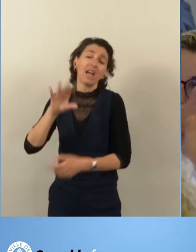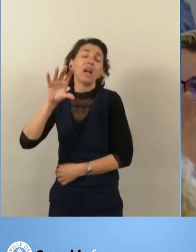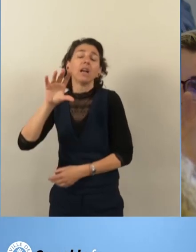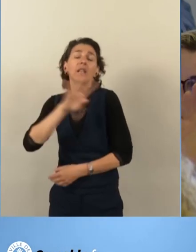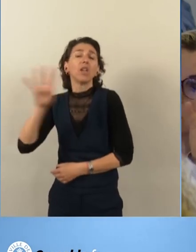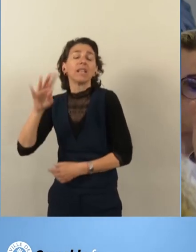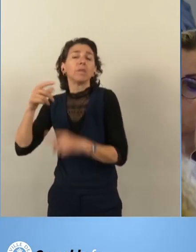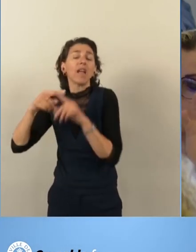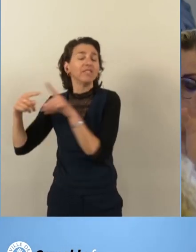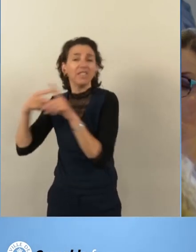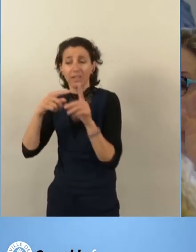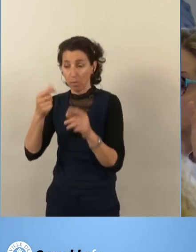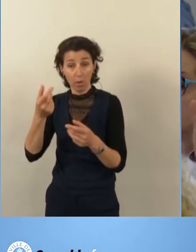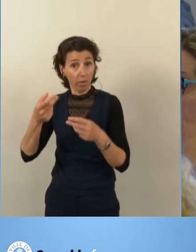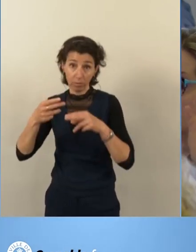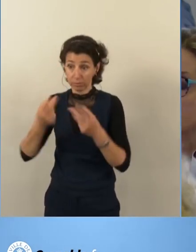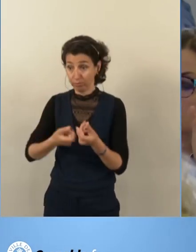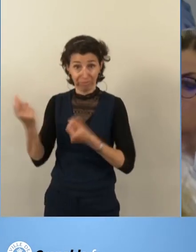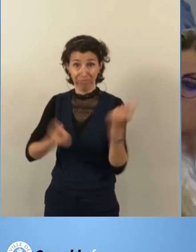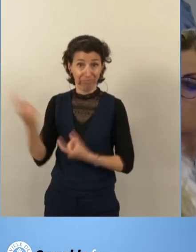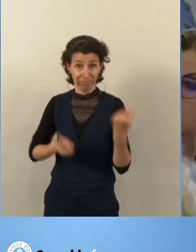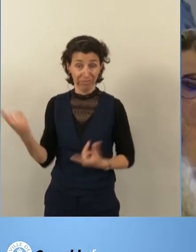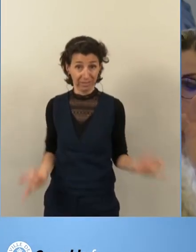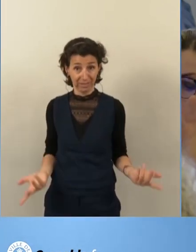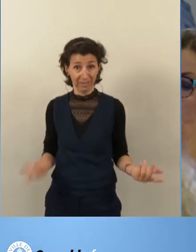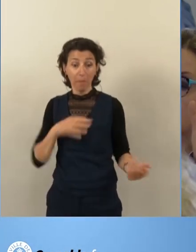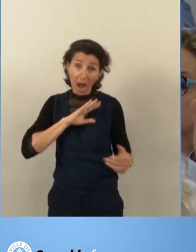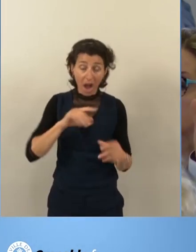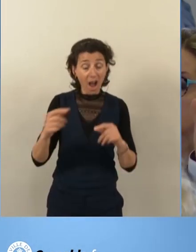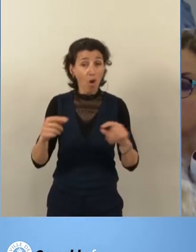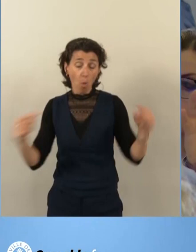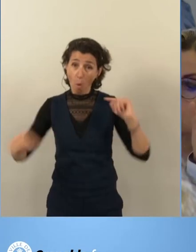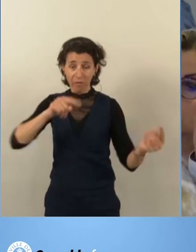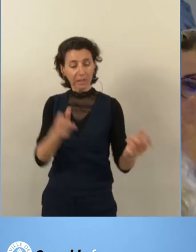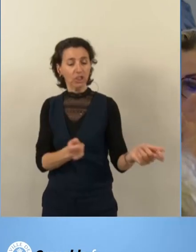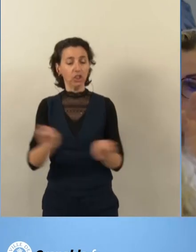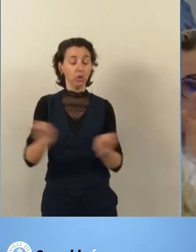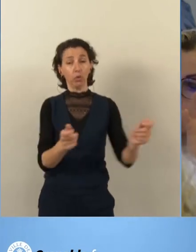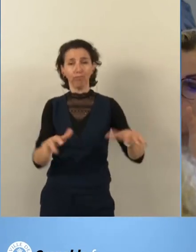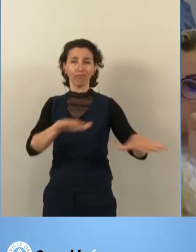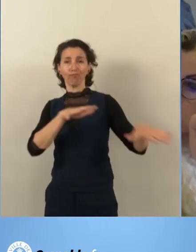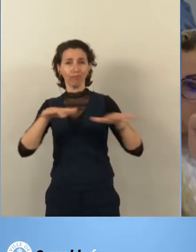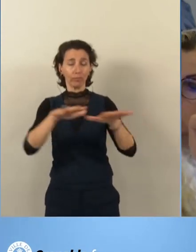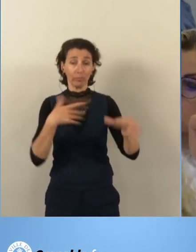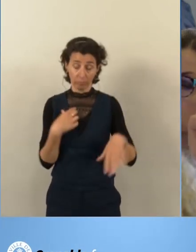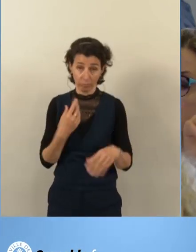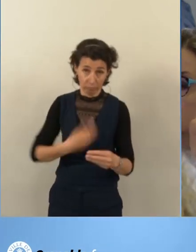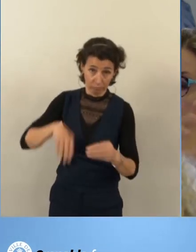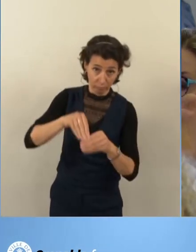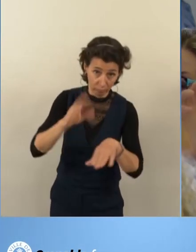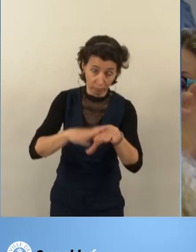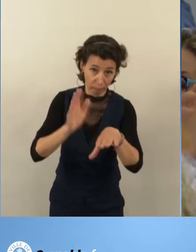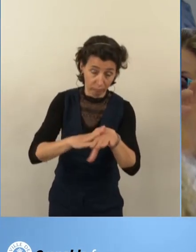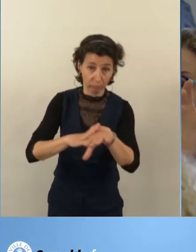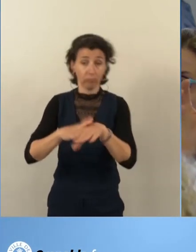la gestion des conflits tels que vous la conservez et bien je tiens à vous alerter à au sujet de ce rendu acte parce que